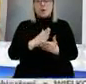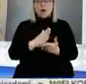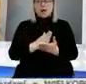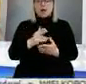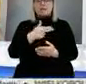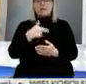facebookowym profilu.